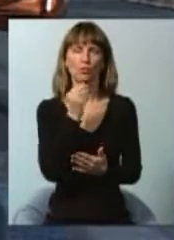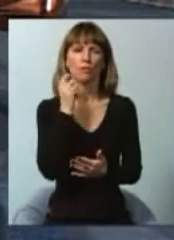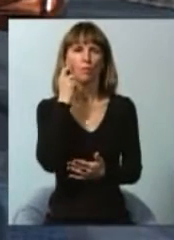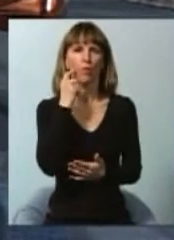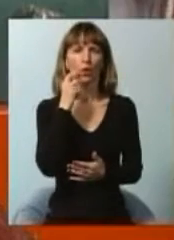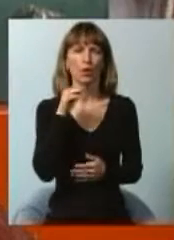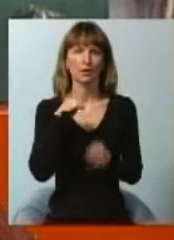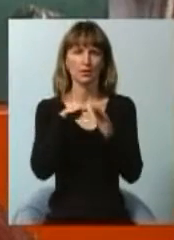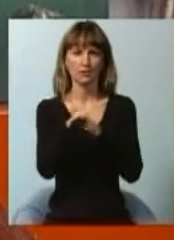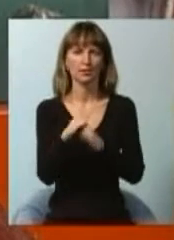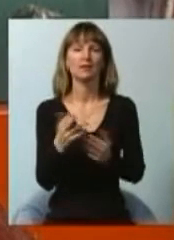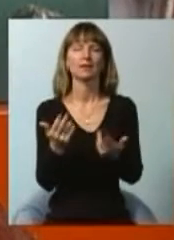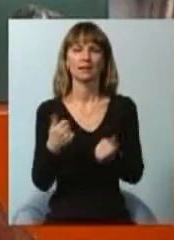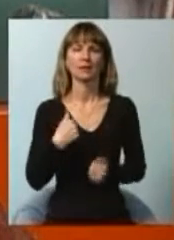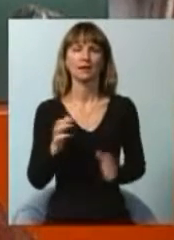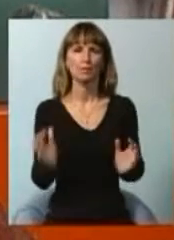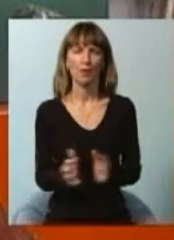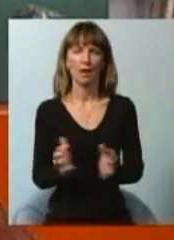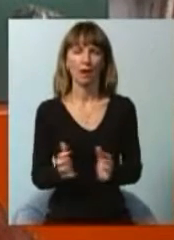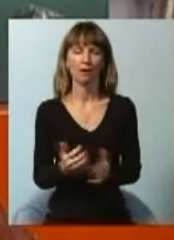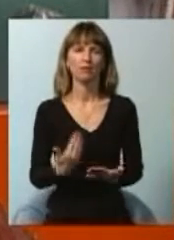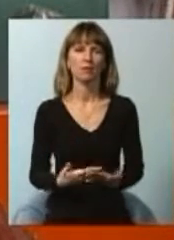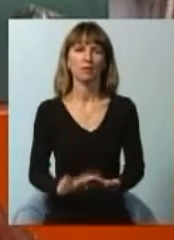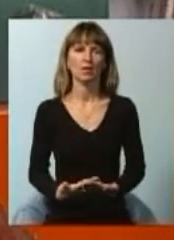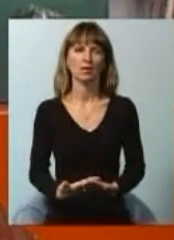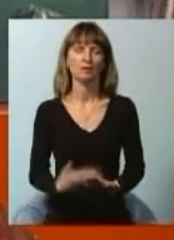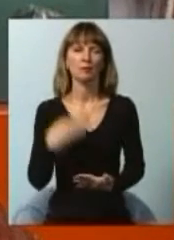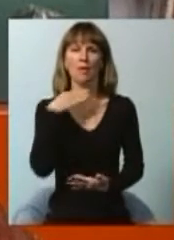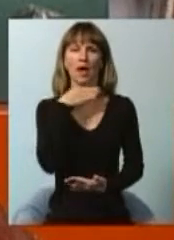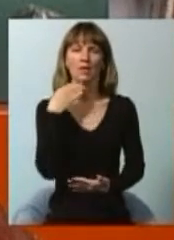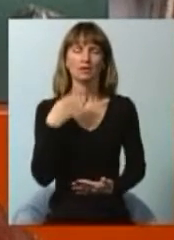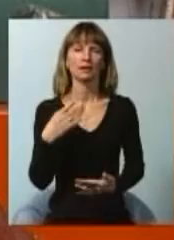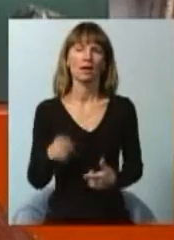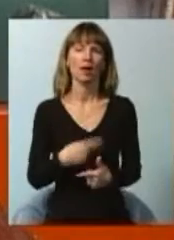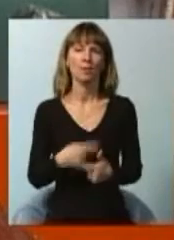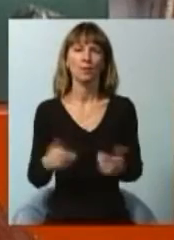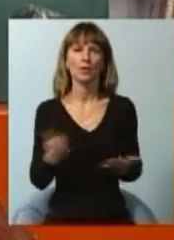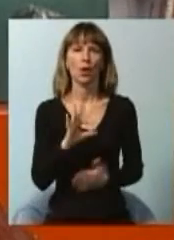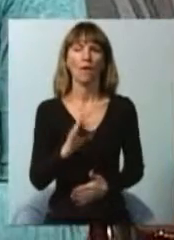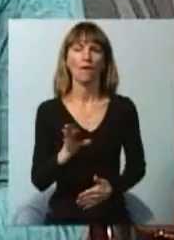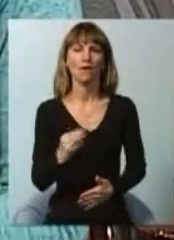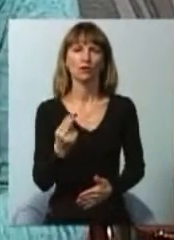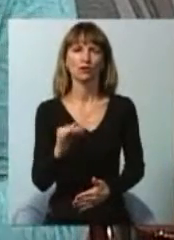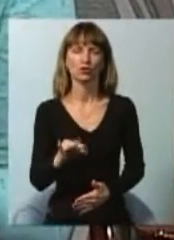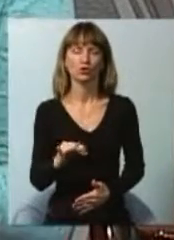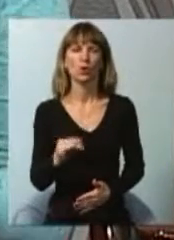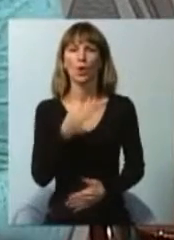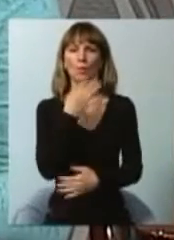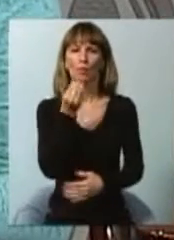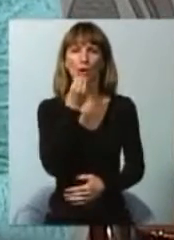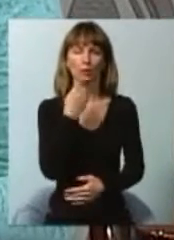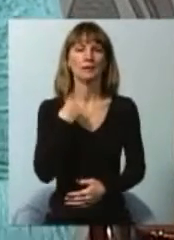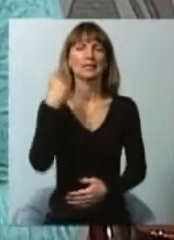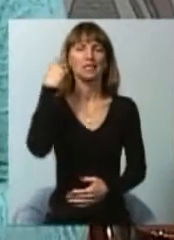морозильці? Так, зберігаю, наприклад, м'ясо або якісь овочі. Будь-які продукти. І ми знаємо,